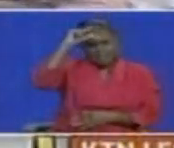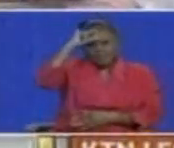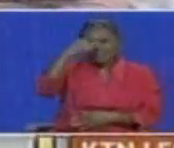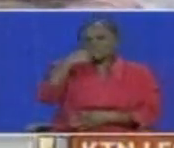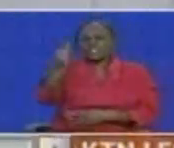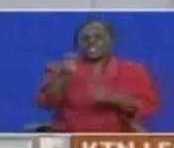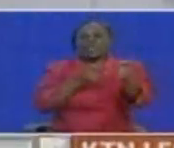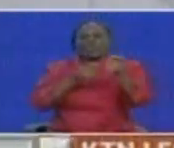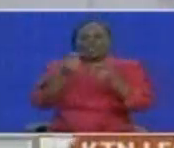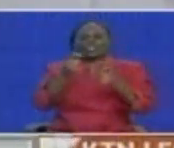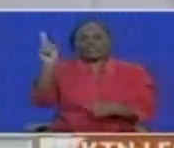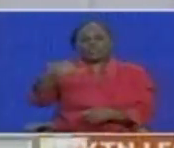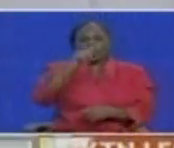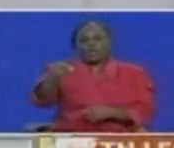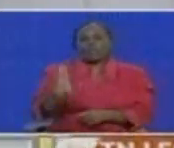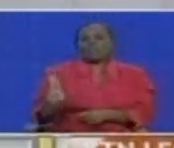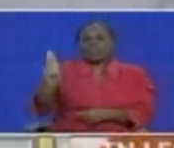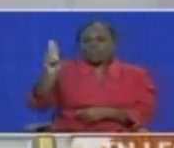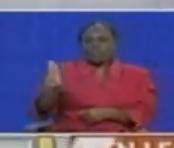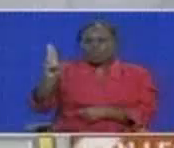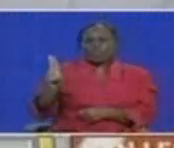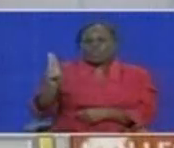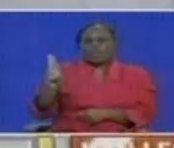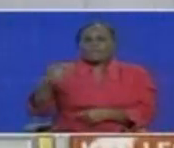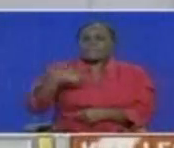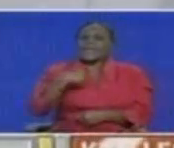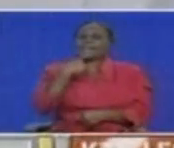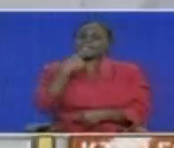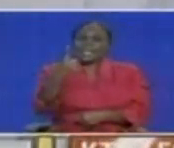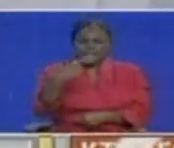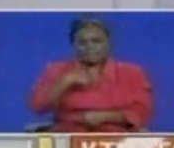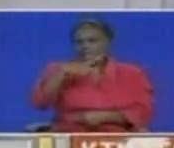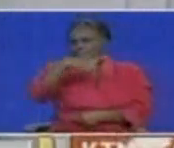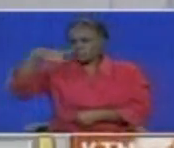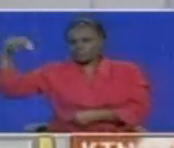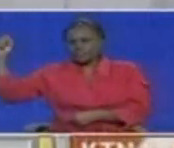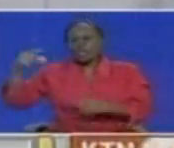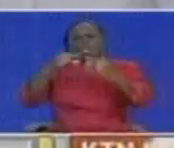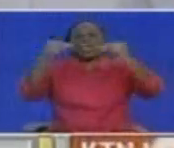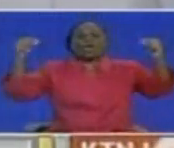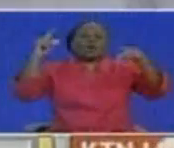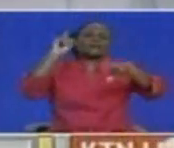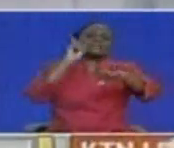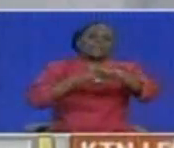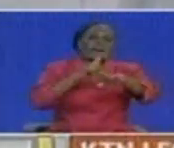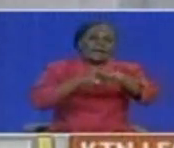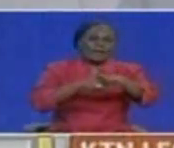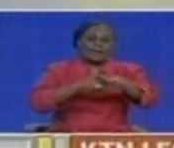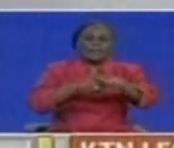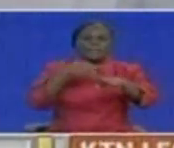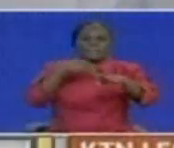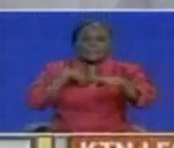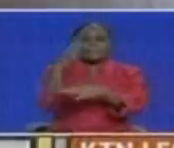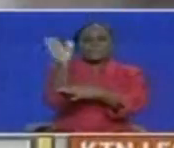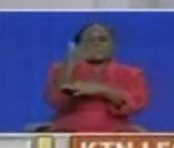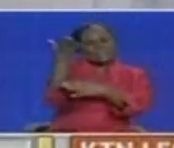utawala mbaya. Uhuru Kenyatta, nilimwambia mimi naenda nje kwa muda mrefu, naenda kuwa balozi wa